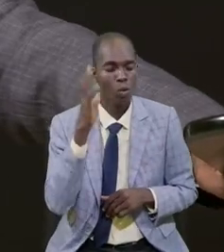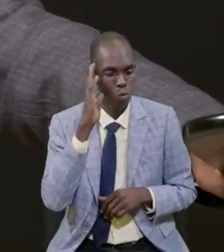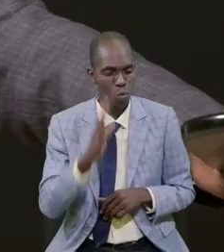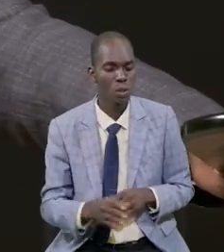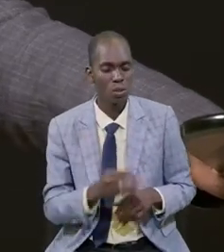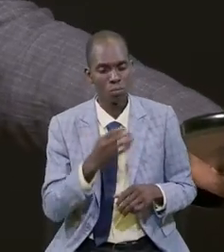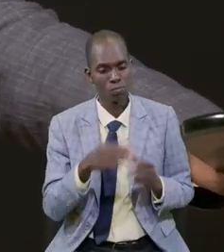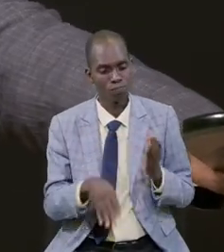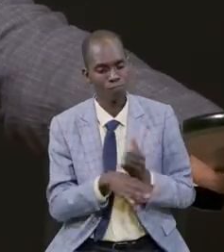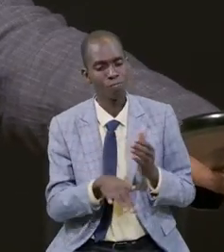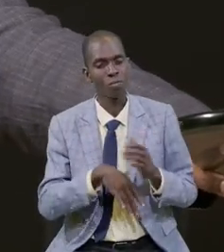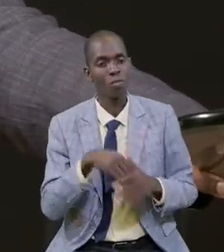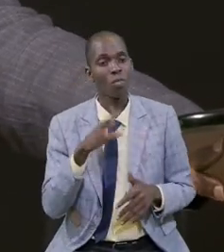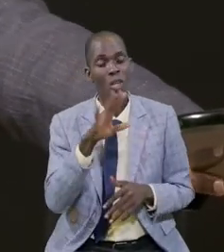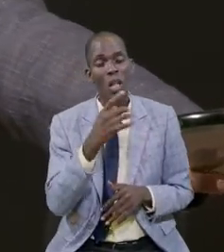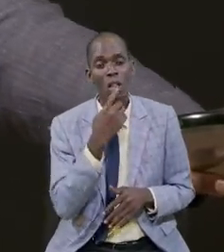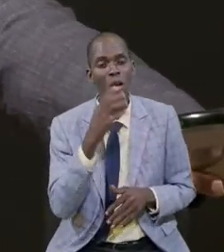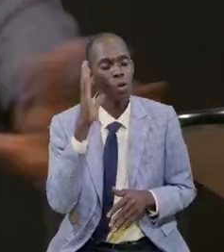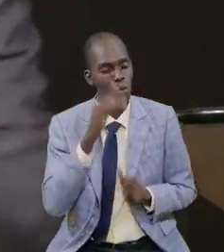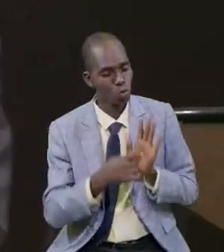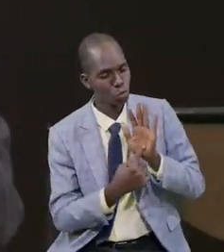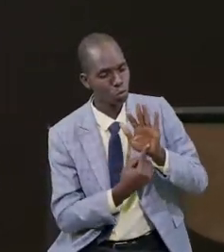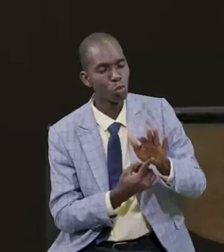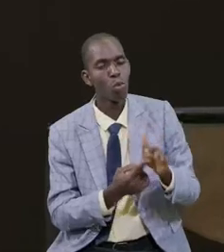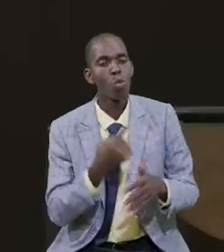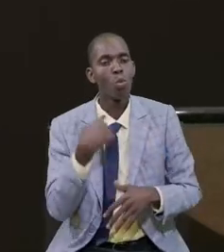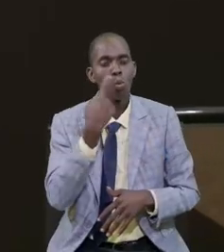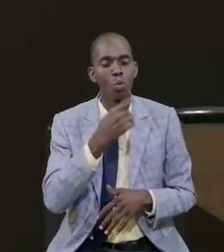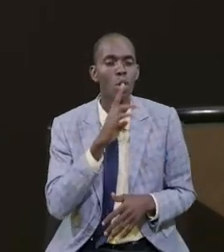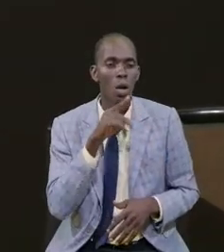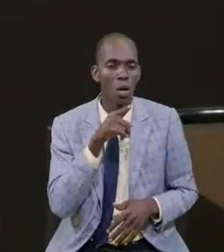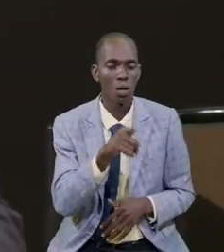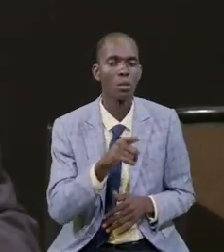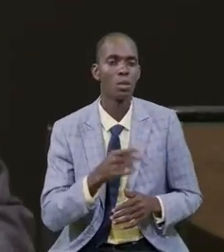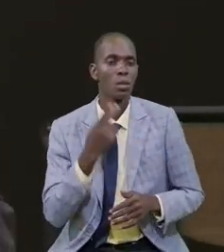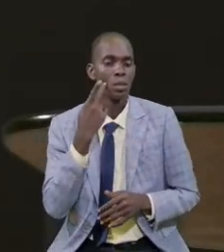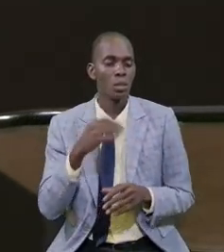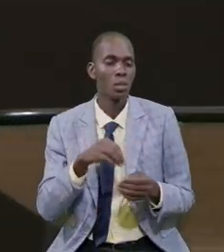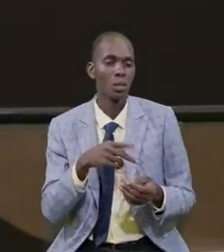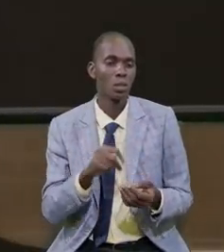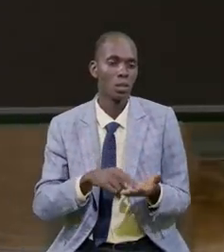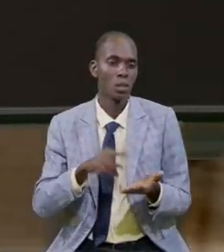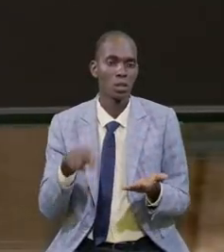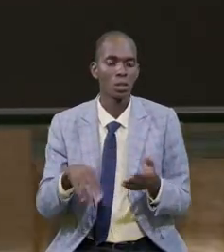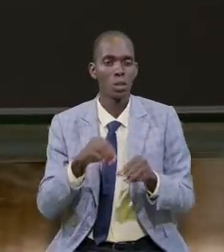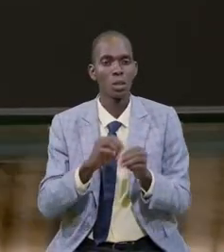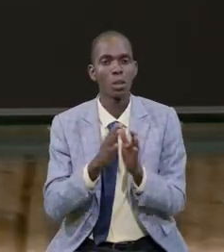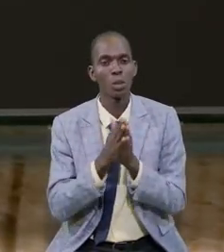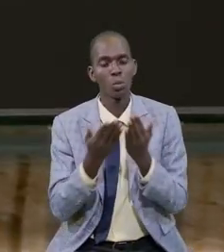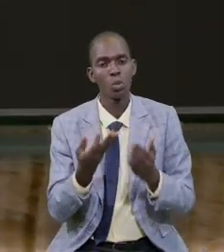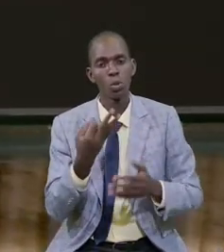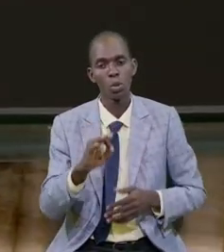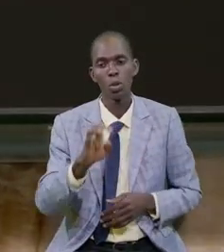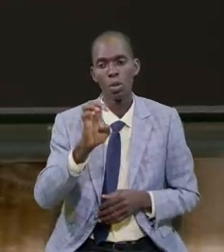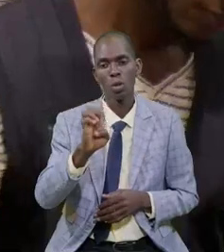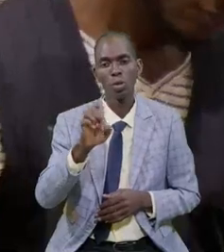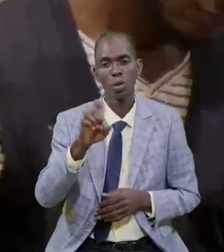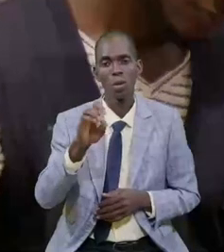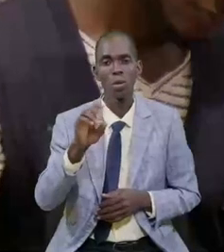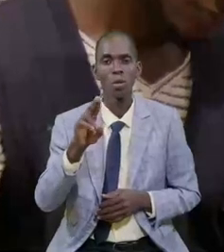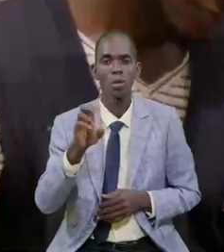vous vendre et leur langue, votre langue va vous dire qui vous êtes et ce que vous êtes. Voyons le résultat en